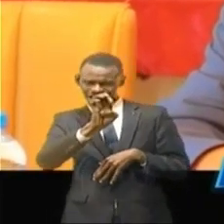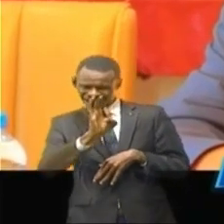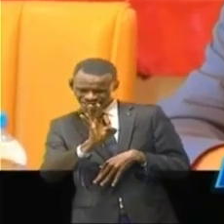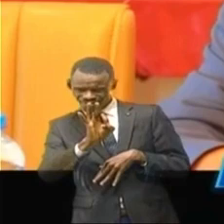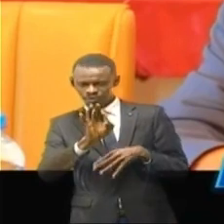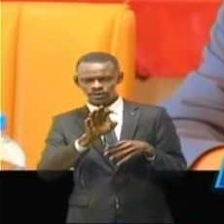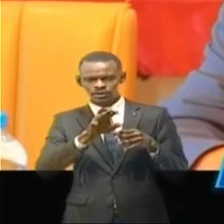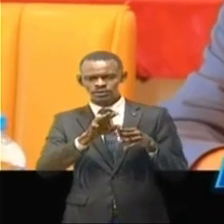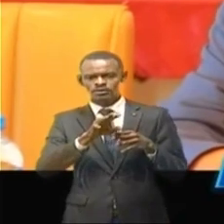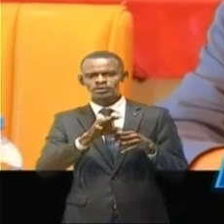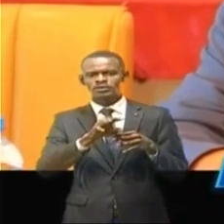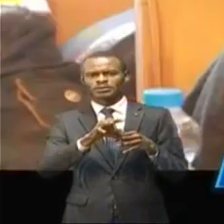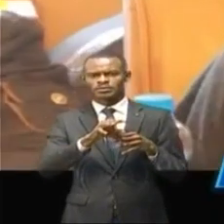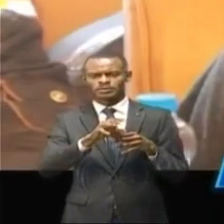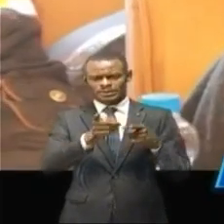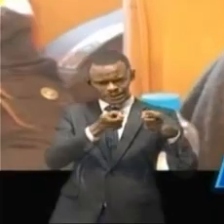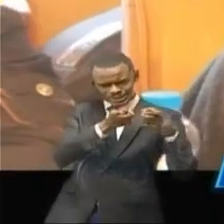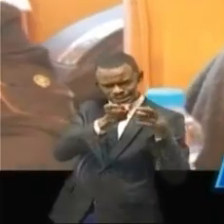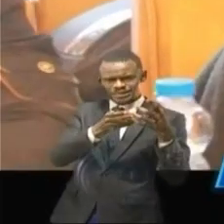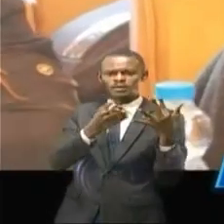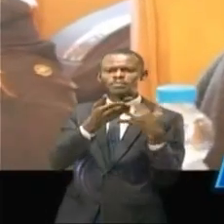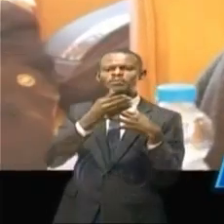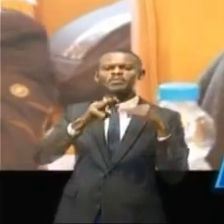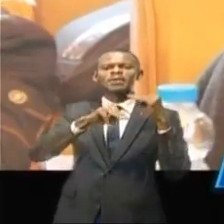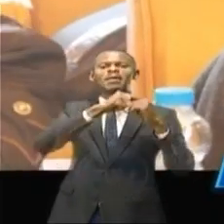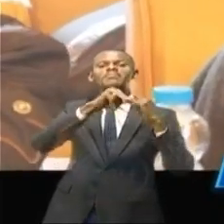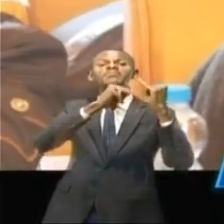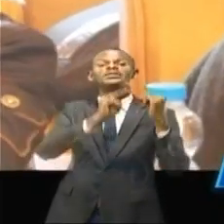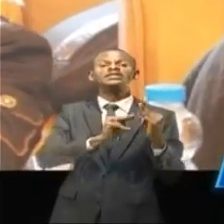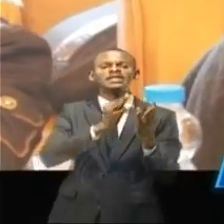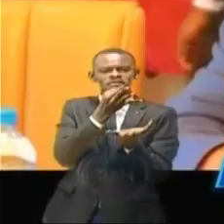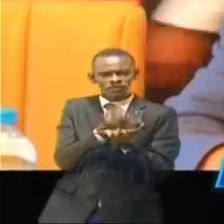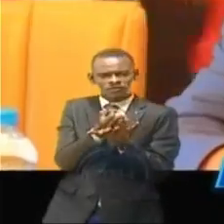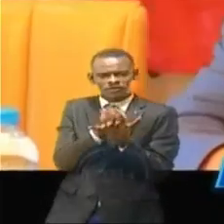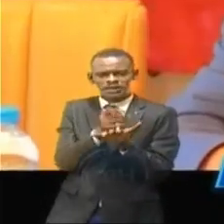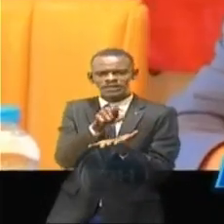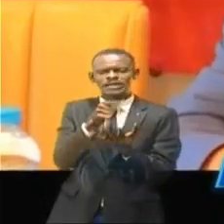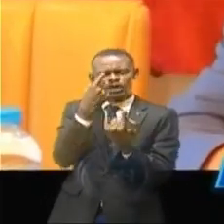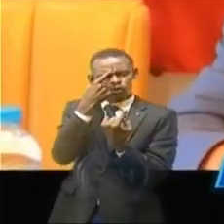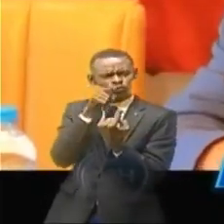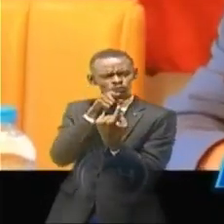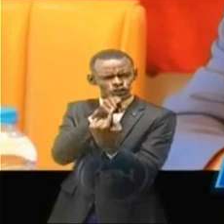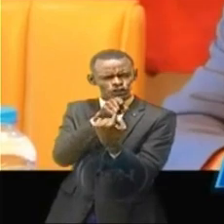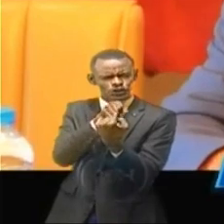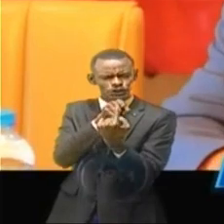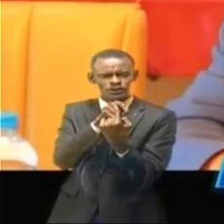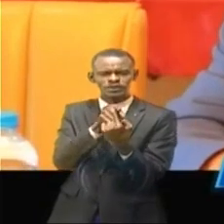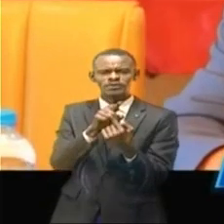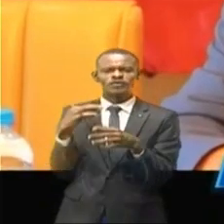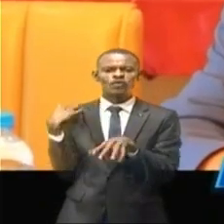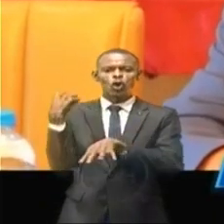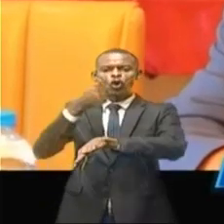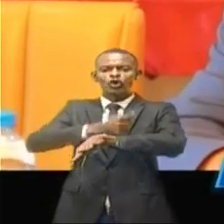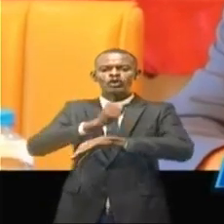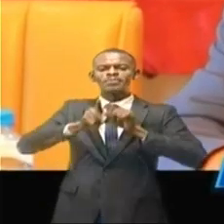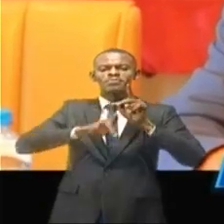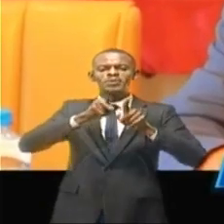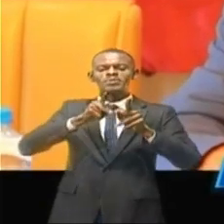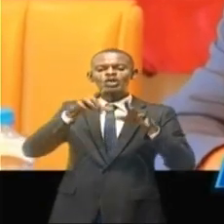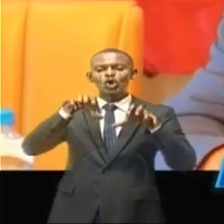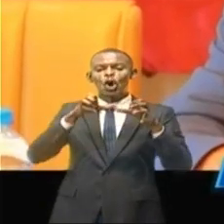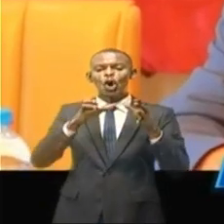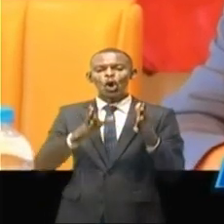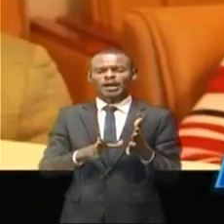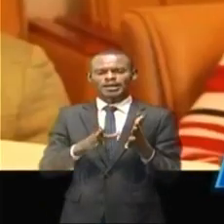Sénaref est l'instrument de l'autorité publique congolaise destinée à